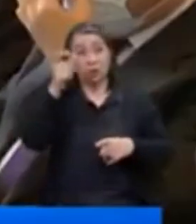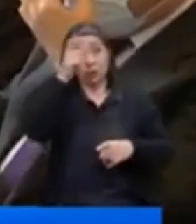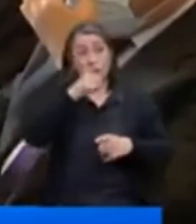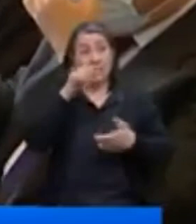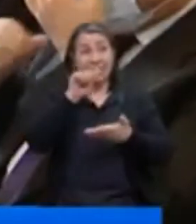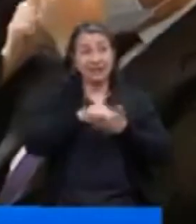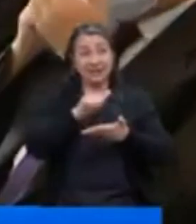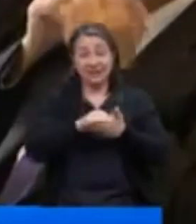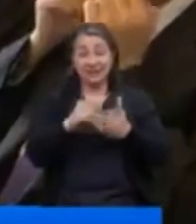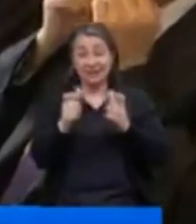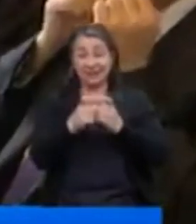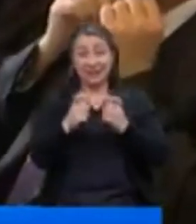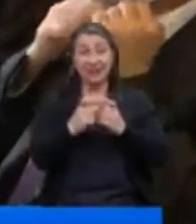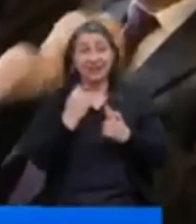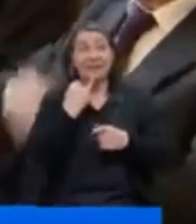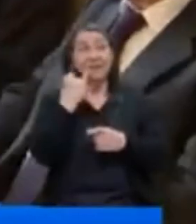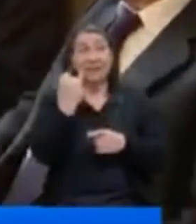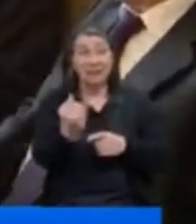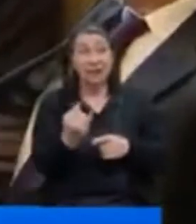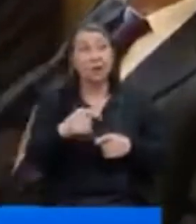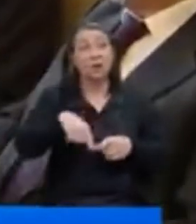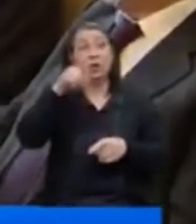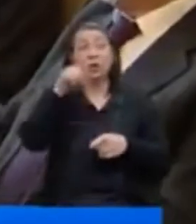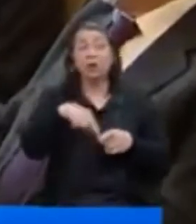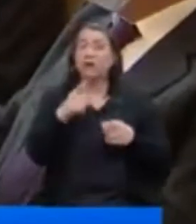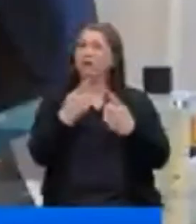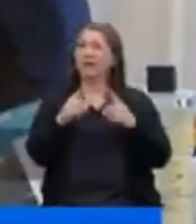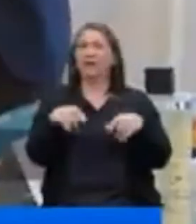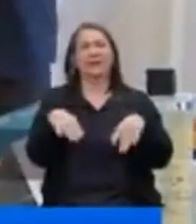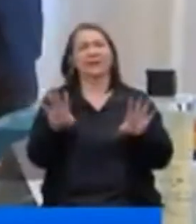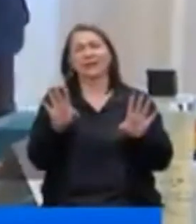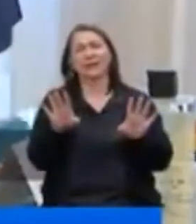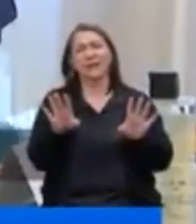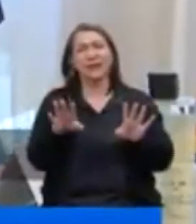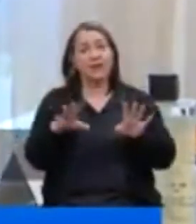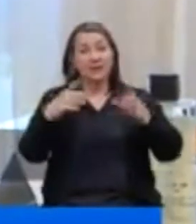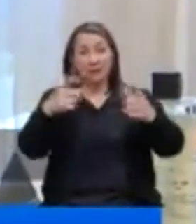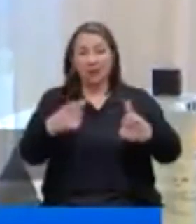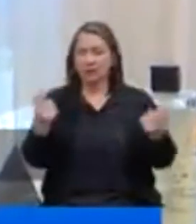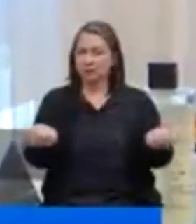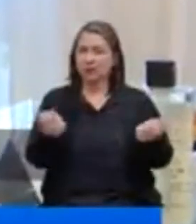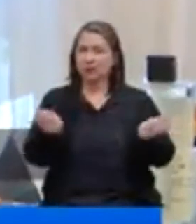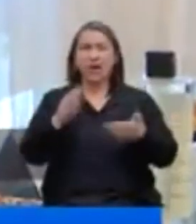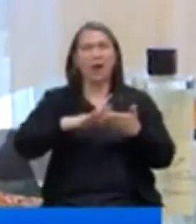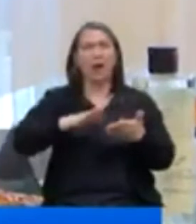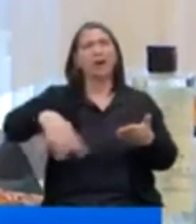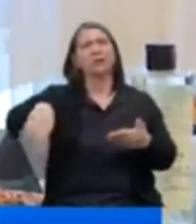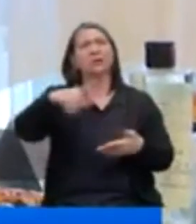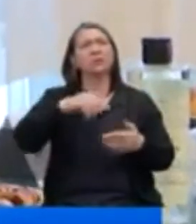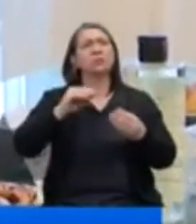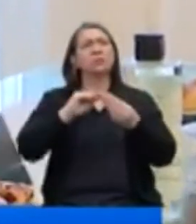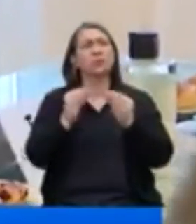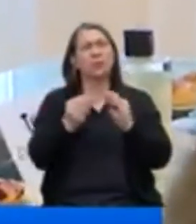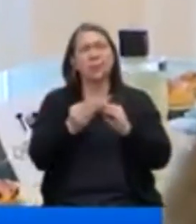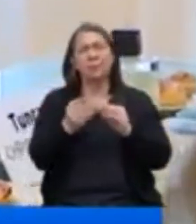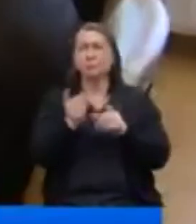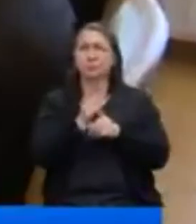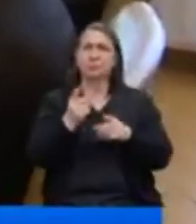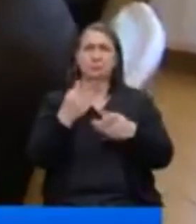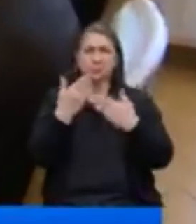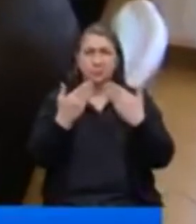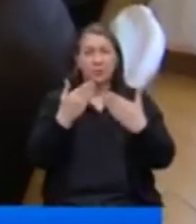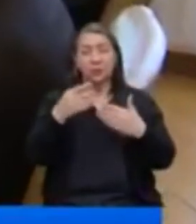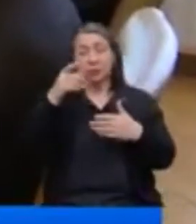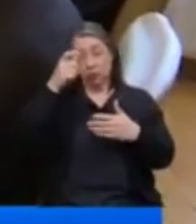Türkiye Gazeteciler Cemiyeti ziyaretinde de gündem farklı değildi. Sahada çalışan arkadaşlarımızla sorunları çözdük.